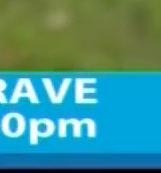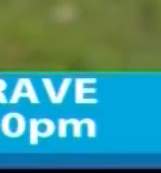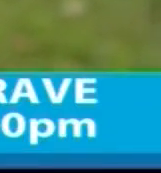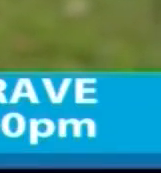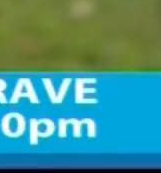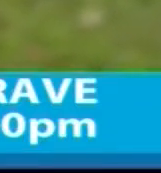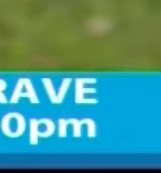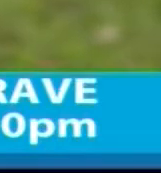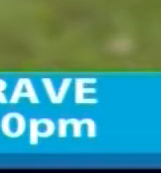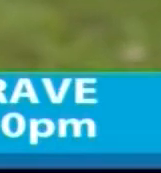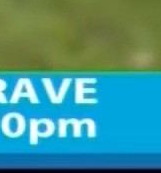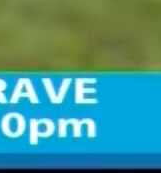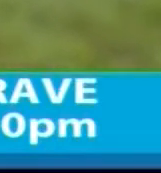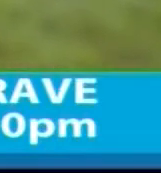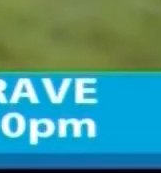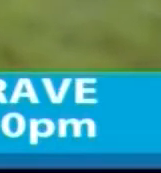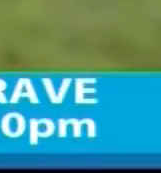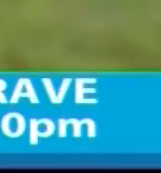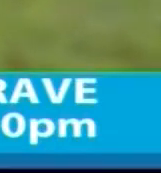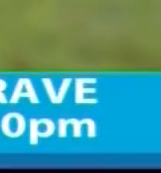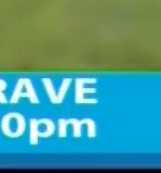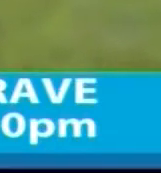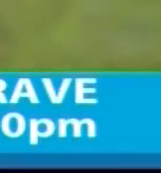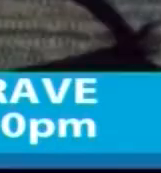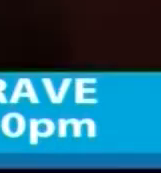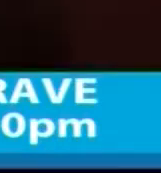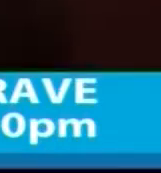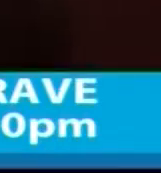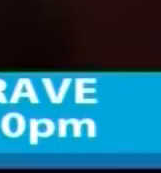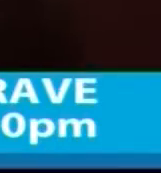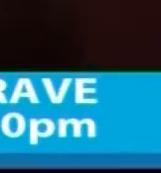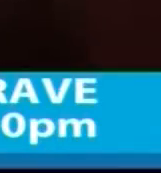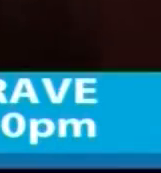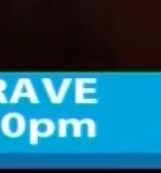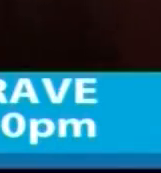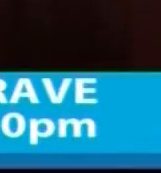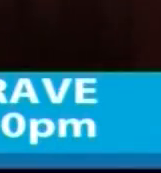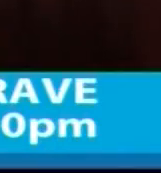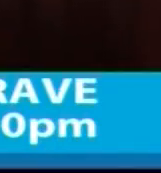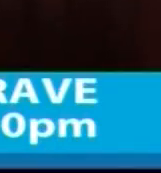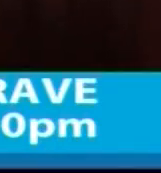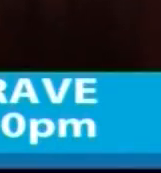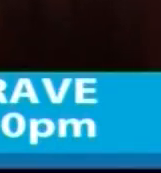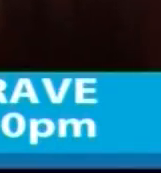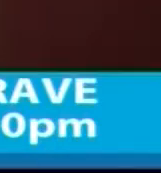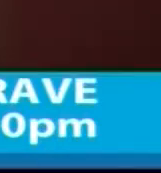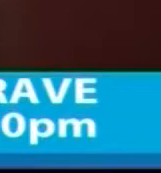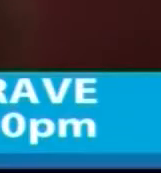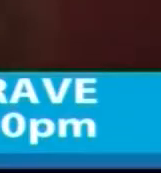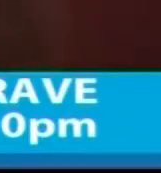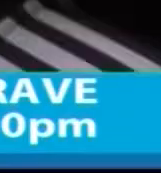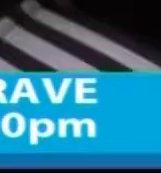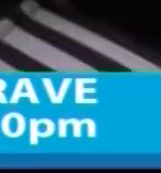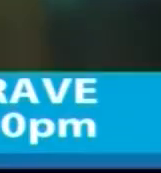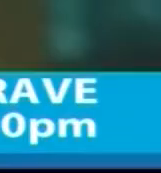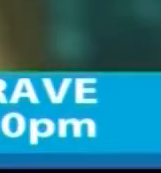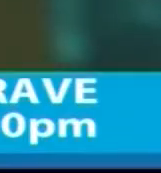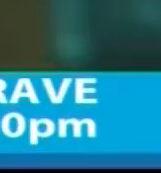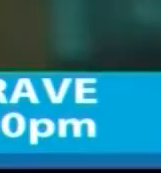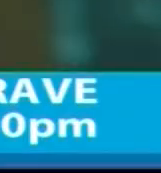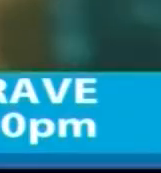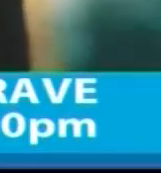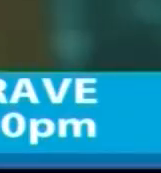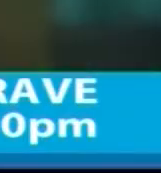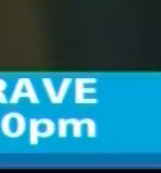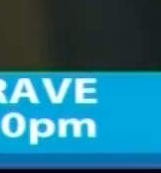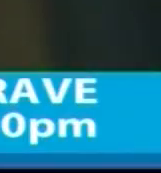favorite painting, one I would never sell. Well, tries to take your soul, I need a haze